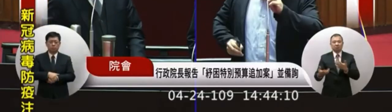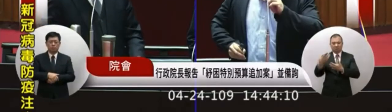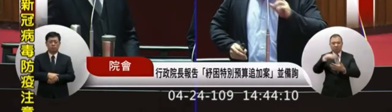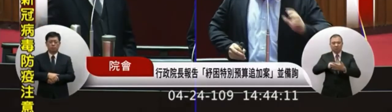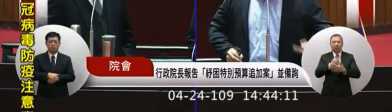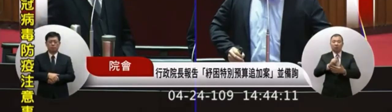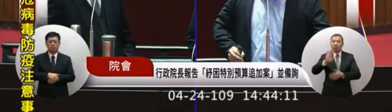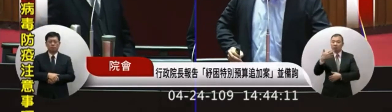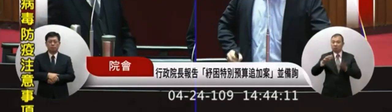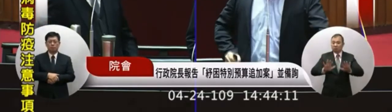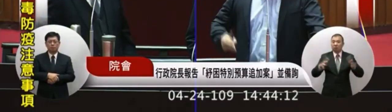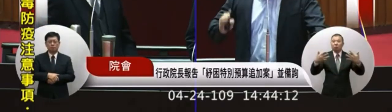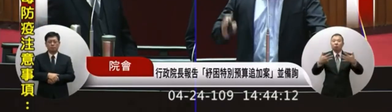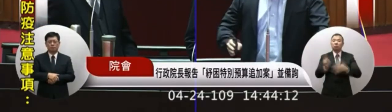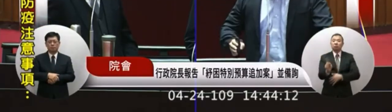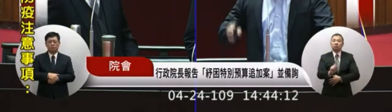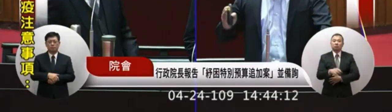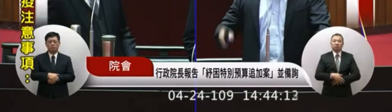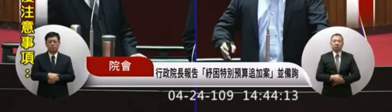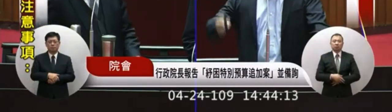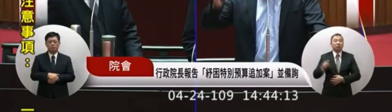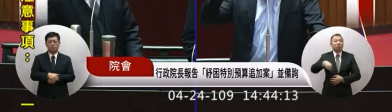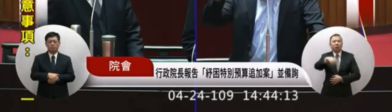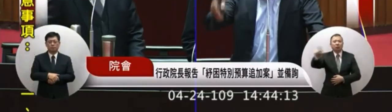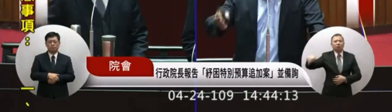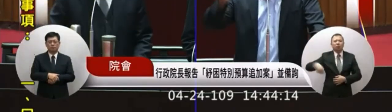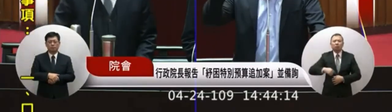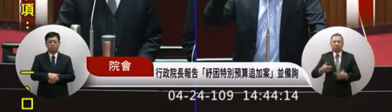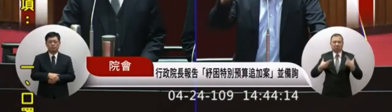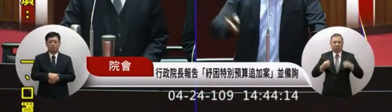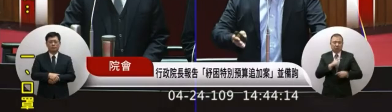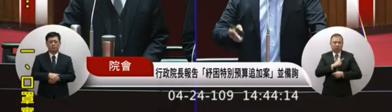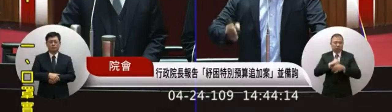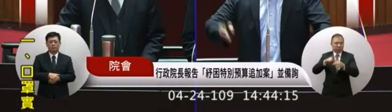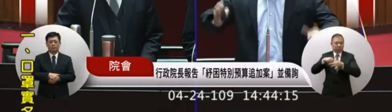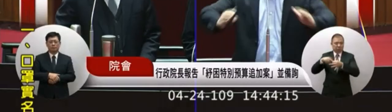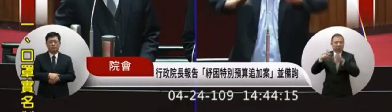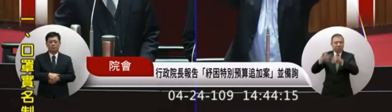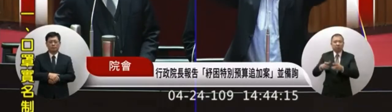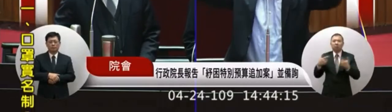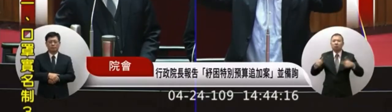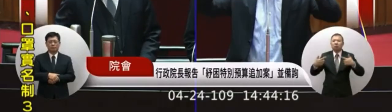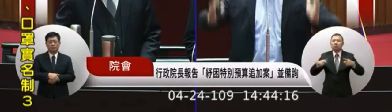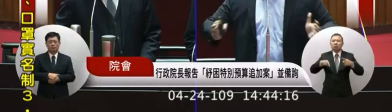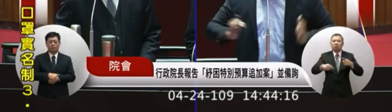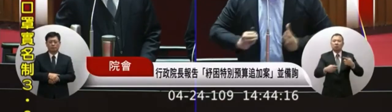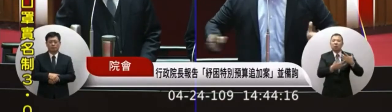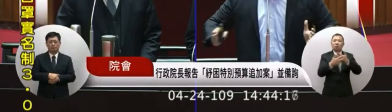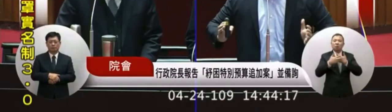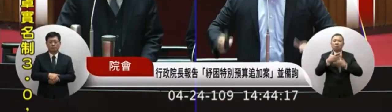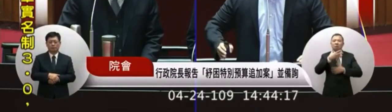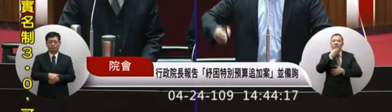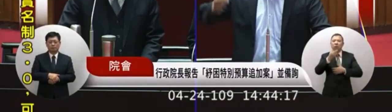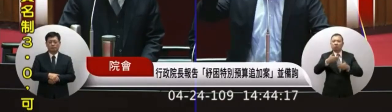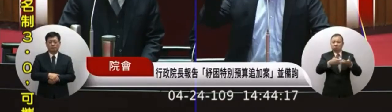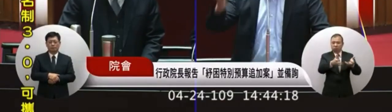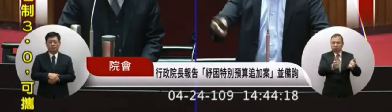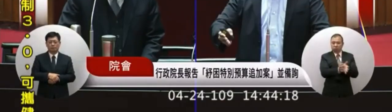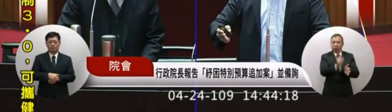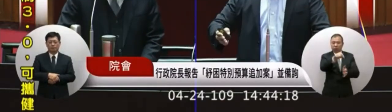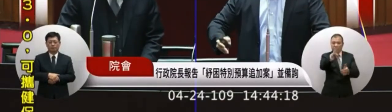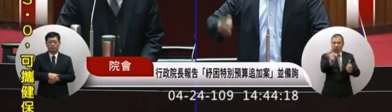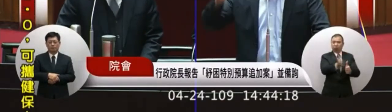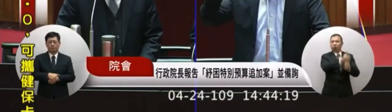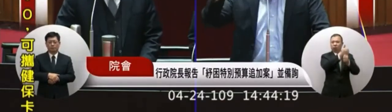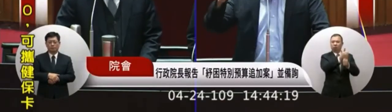是即马问题吼，都、就是讲这非营利团体，有的是在卫福部嘛，吼，主要卫福部是上大头，吼，啊，其实